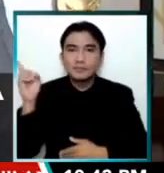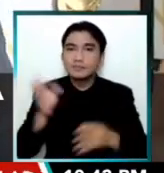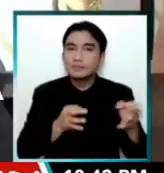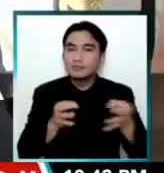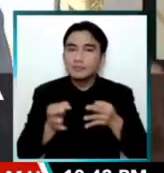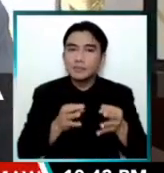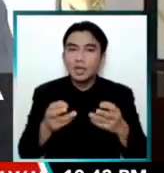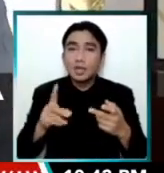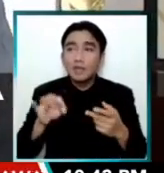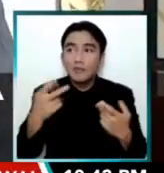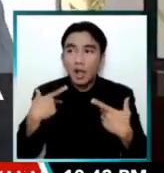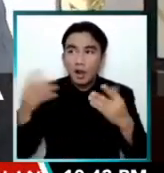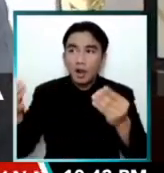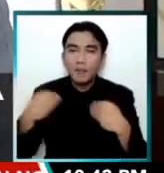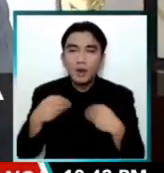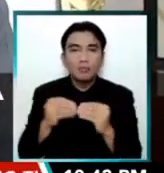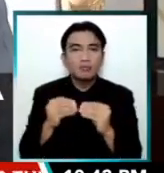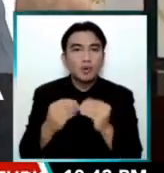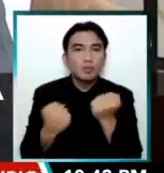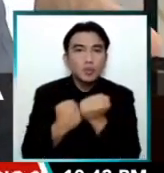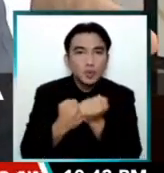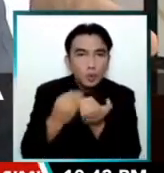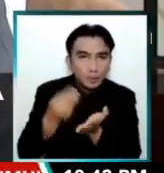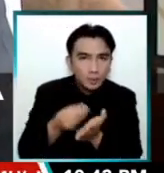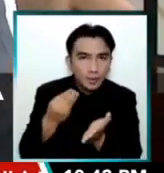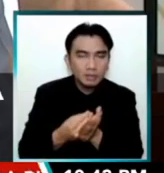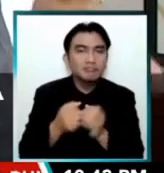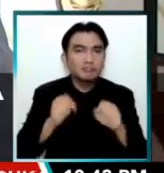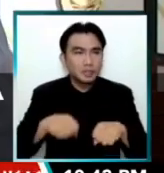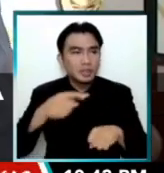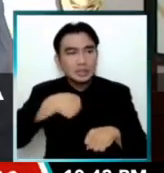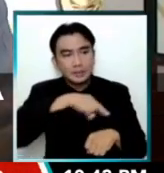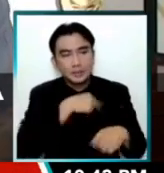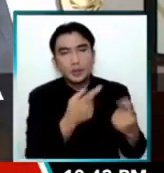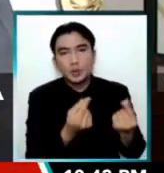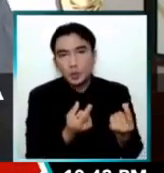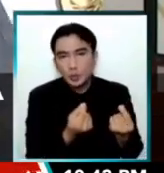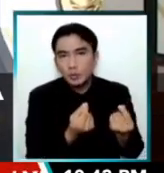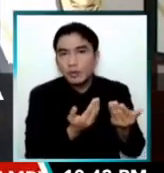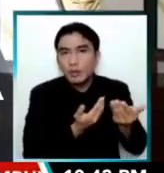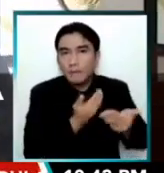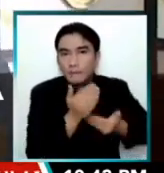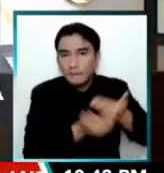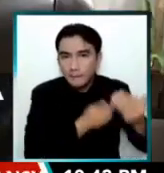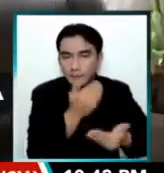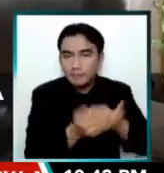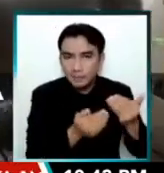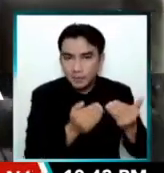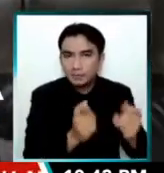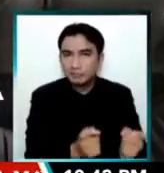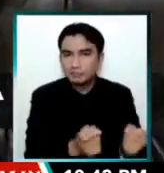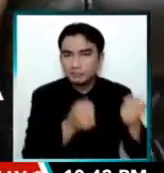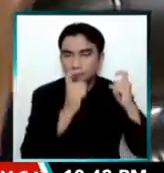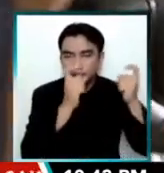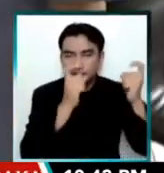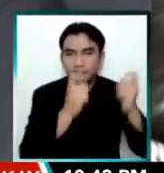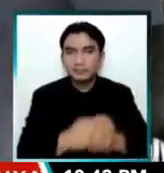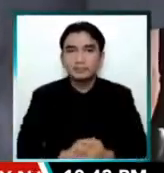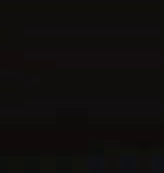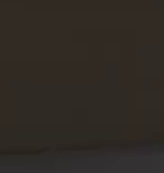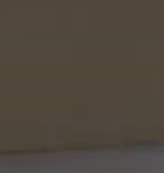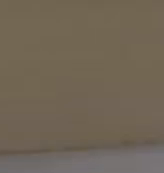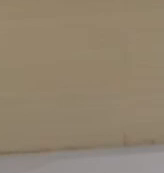more substantial budget, no, para matugunan natin itong backlog ng mga plaka. Joseph Morong, GMA